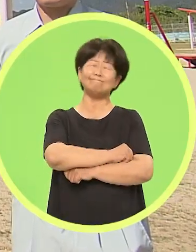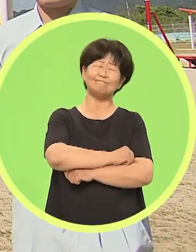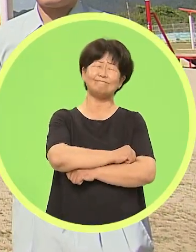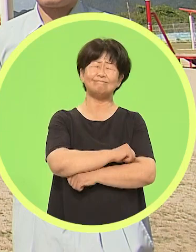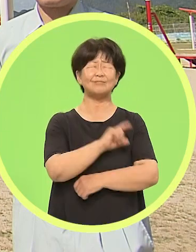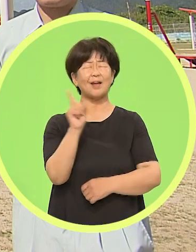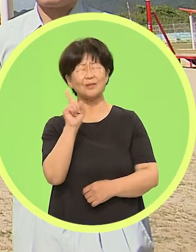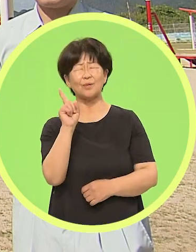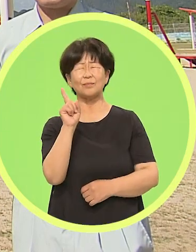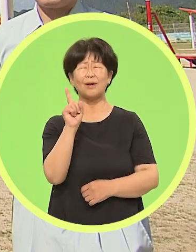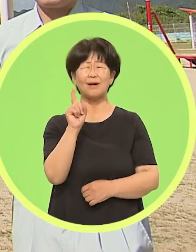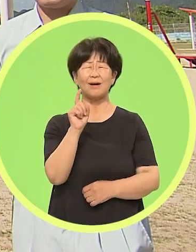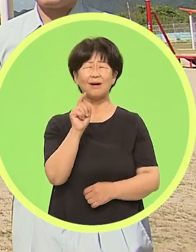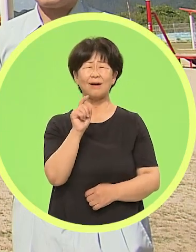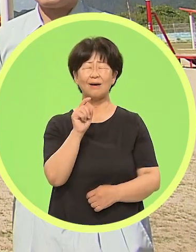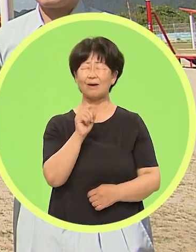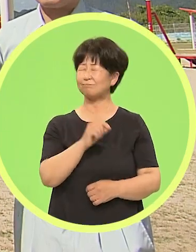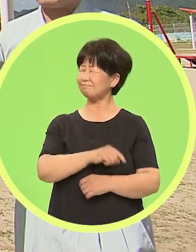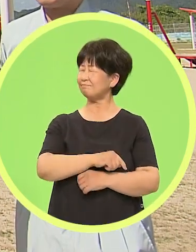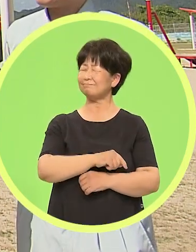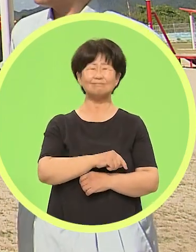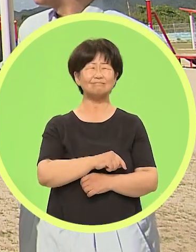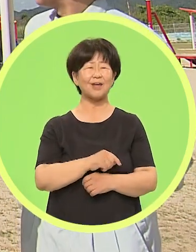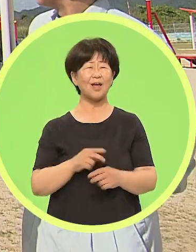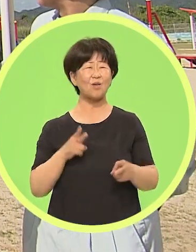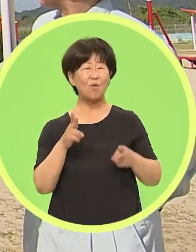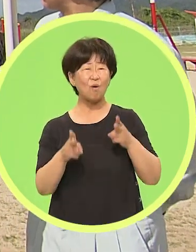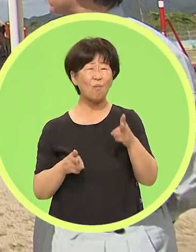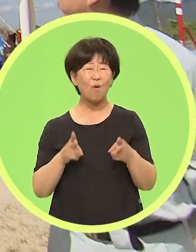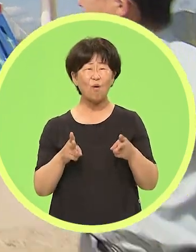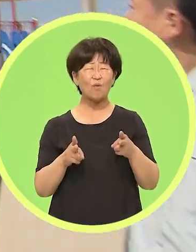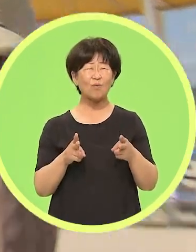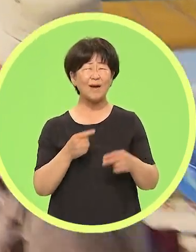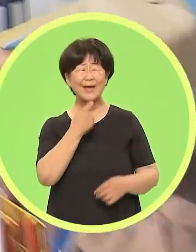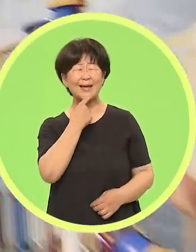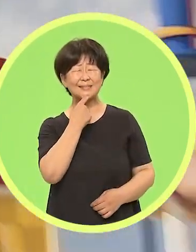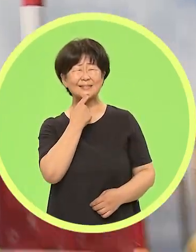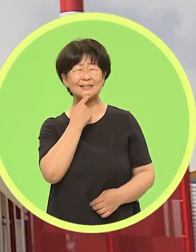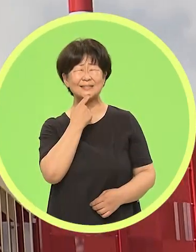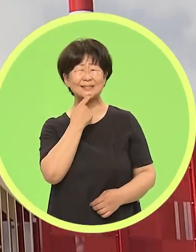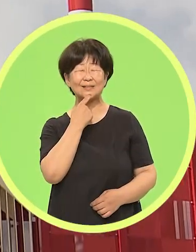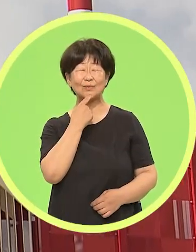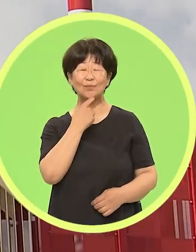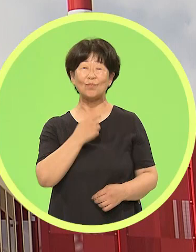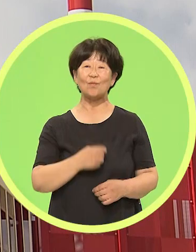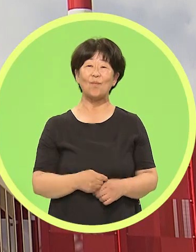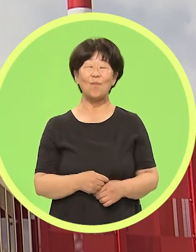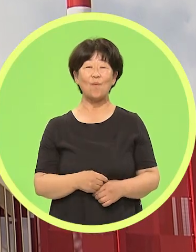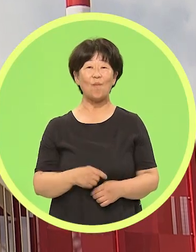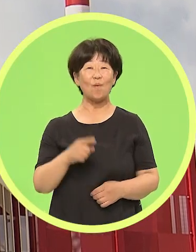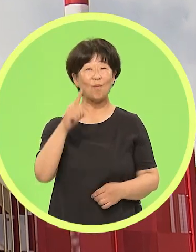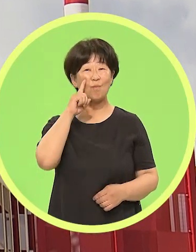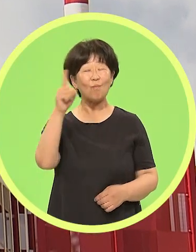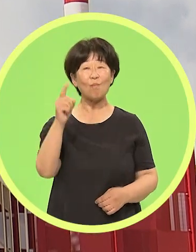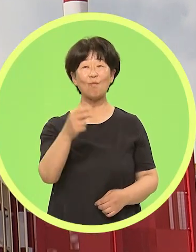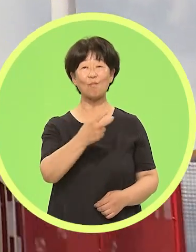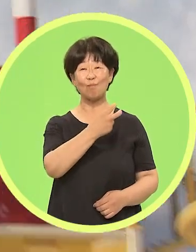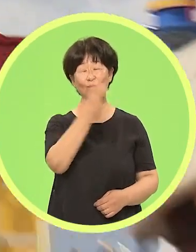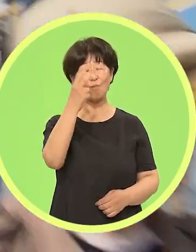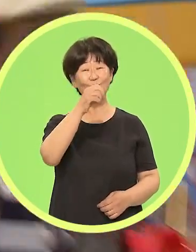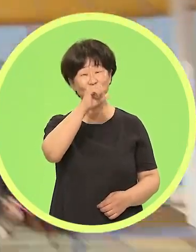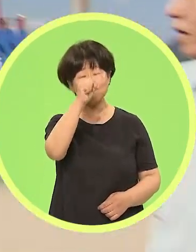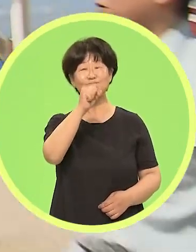なんだろうな。でもあそこに見えるロボット怪しいな。 お、目の付けどころがいいです